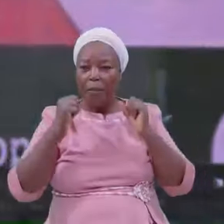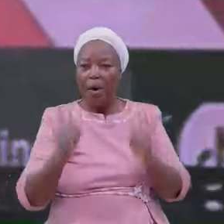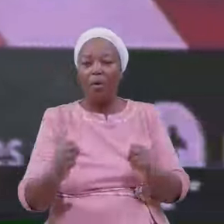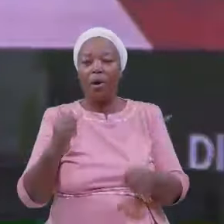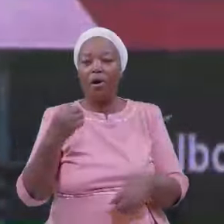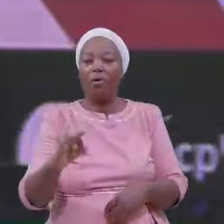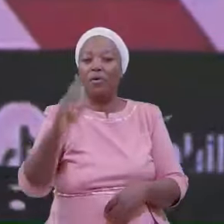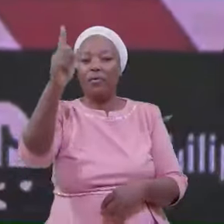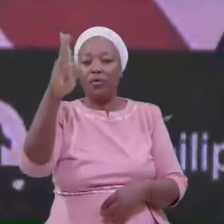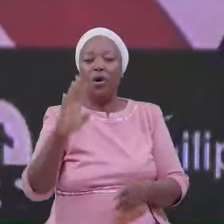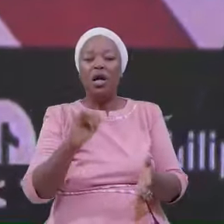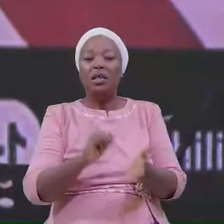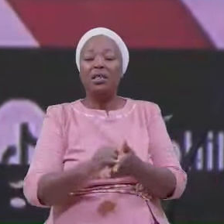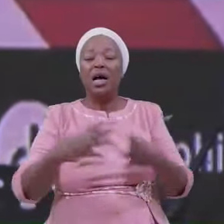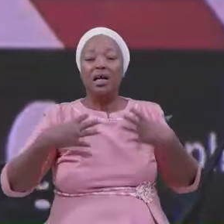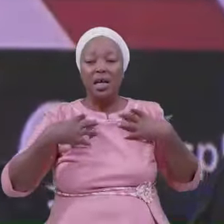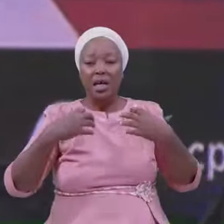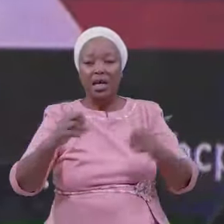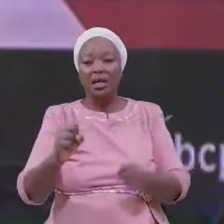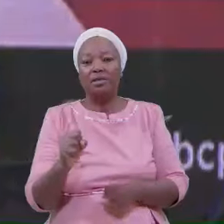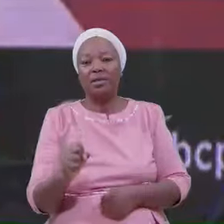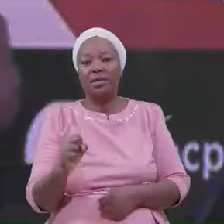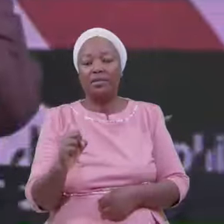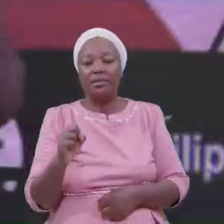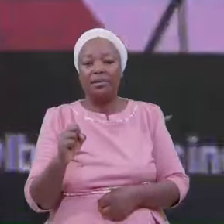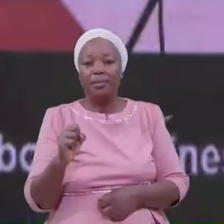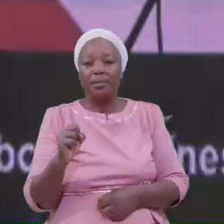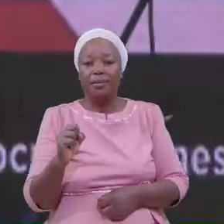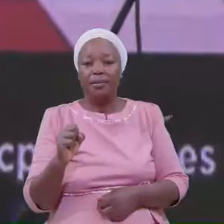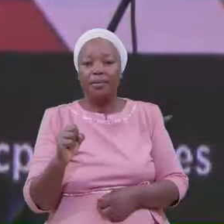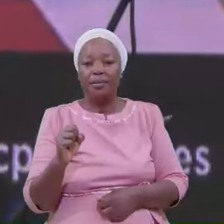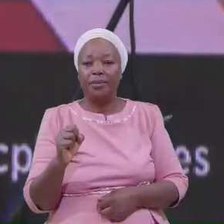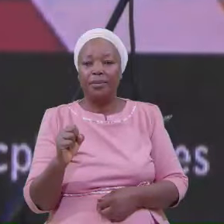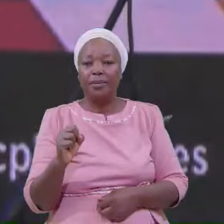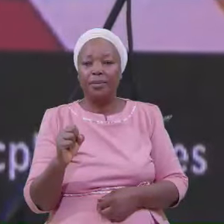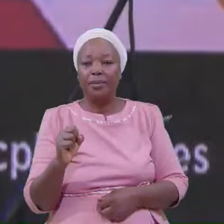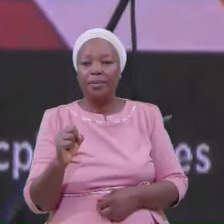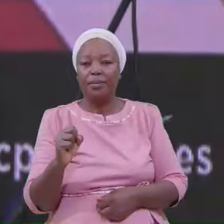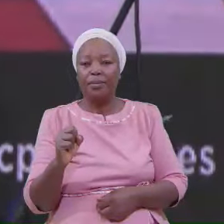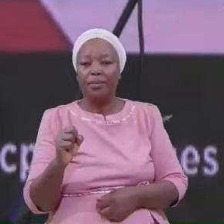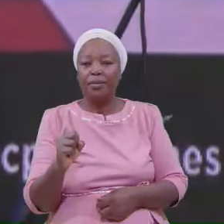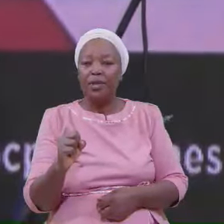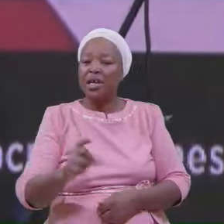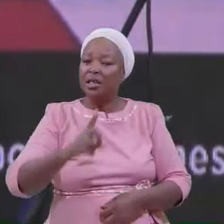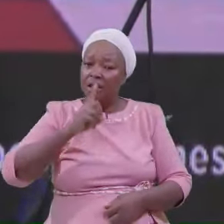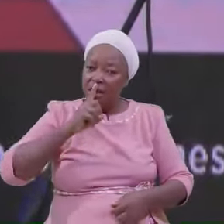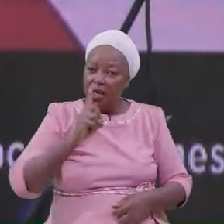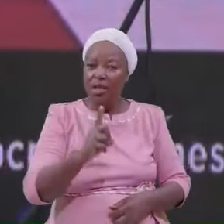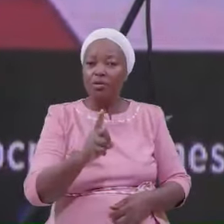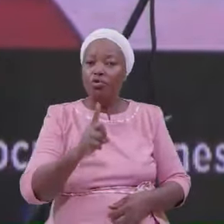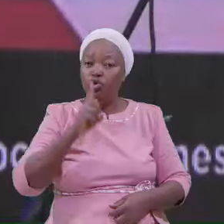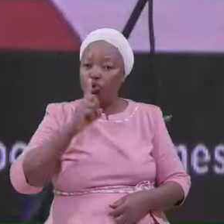that heals. Ang totoong kapangyarihan ng Diyos na magpapagaling. Genuine power.